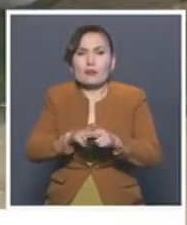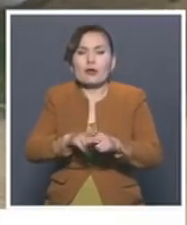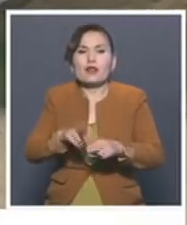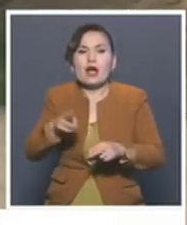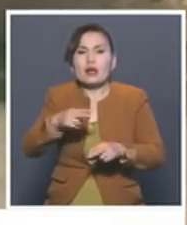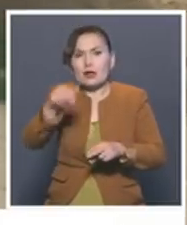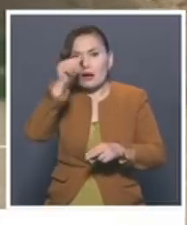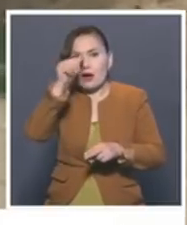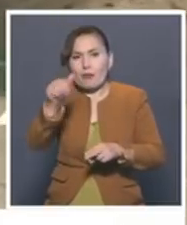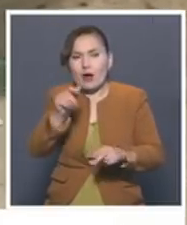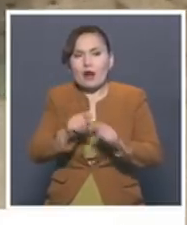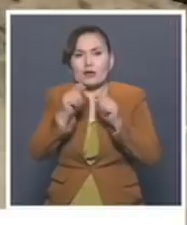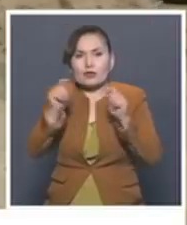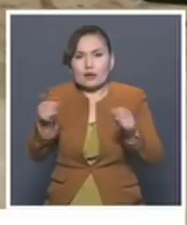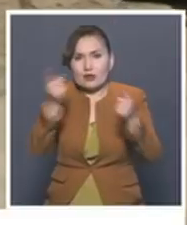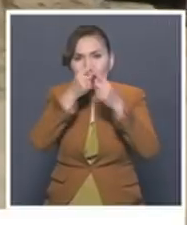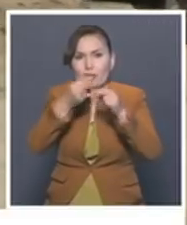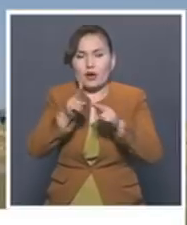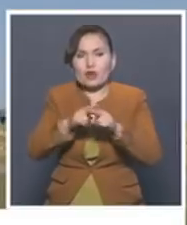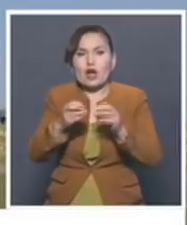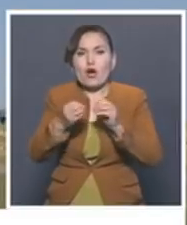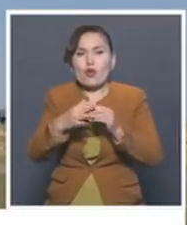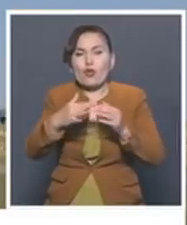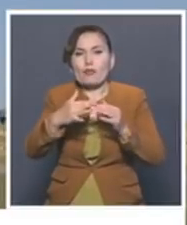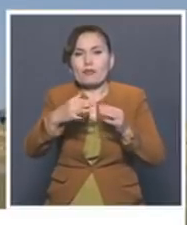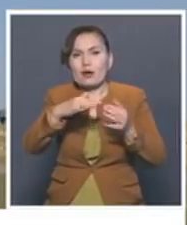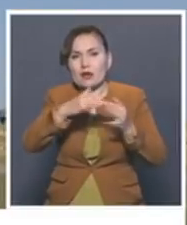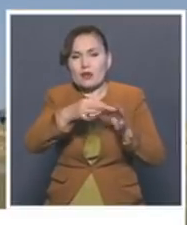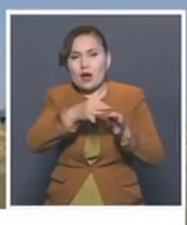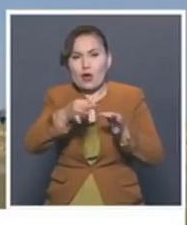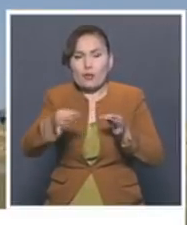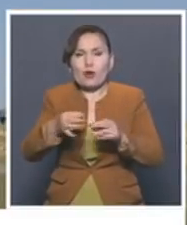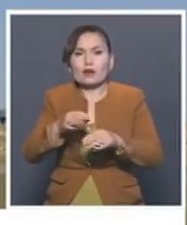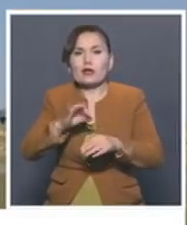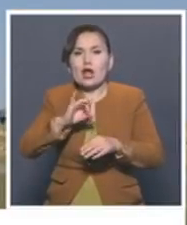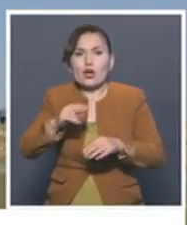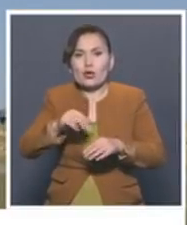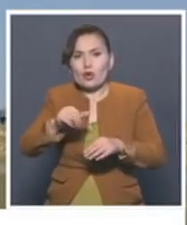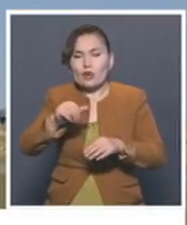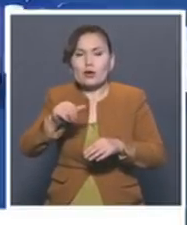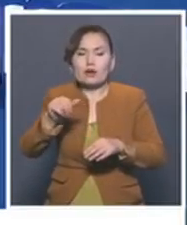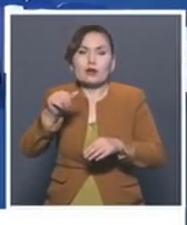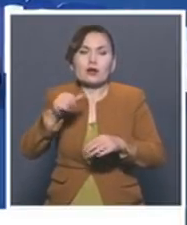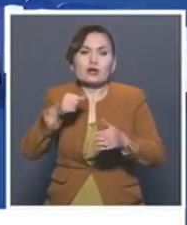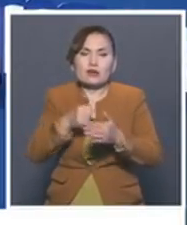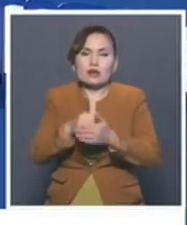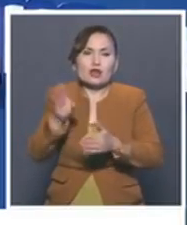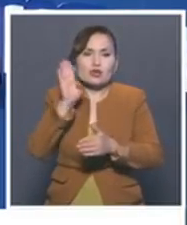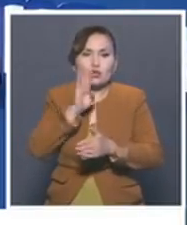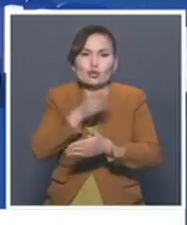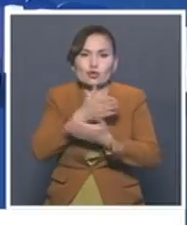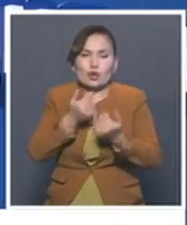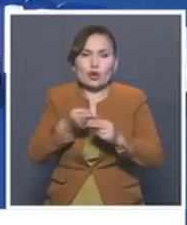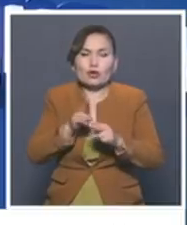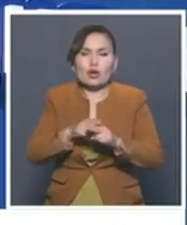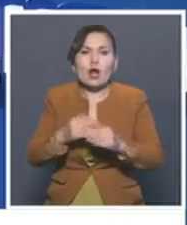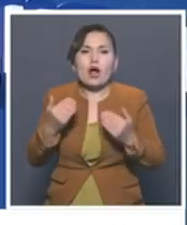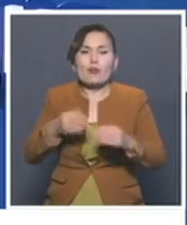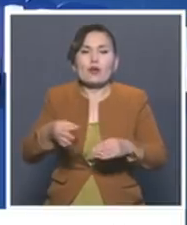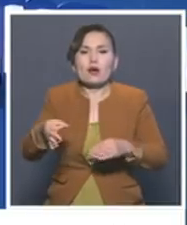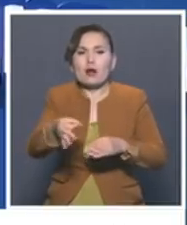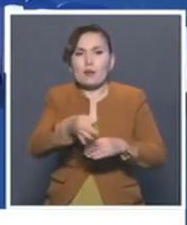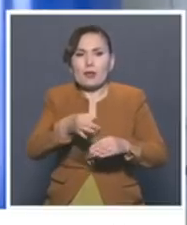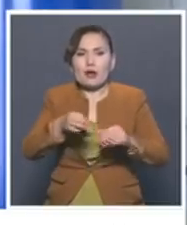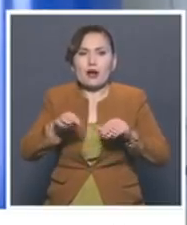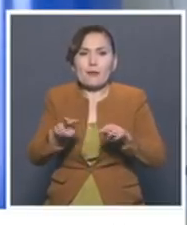берілгенін ресми мәлімдеген, 15 елді мекеннің халқы шілдеге дейін таза судан тарғып келеді. Бүгін облысқа келген экология, геология және